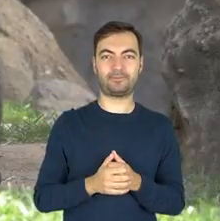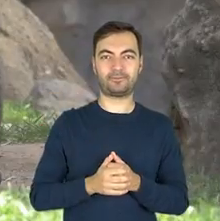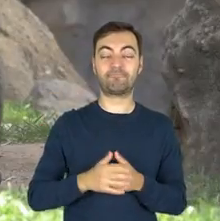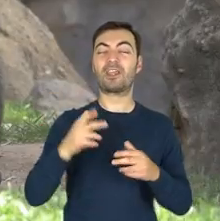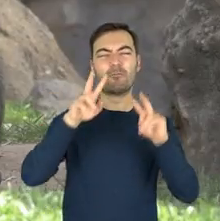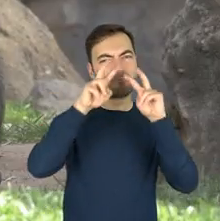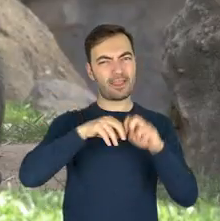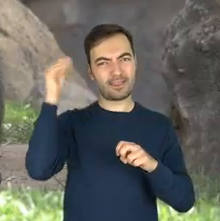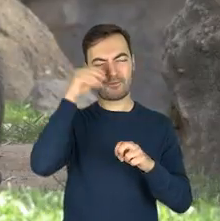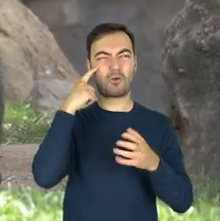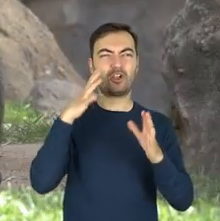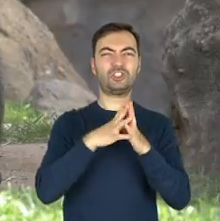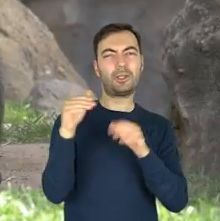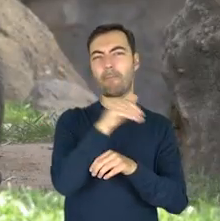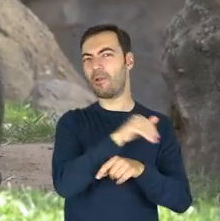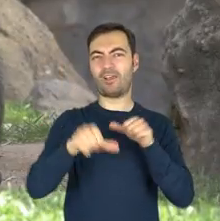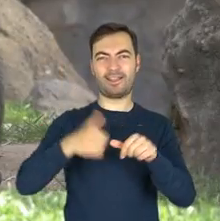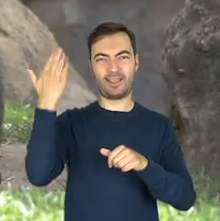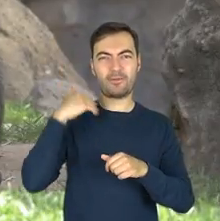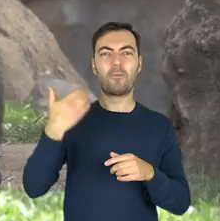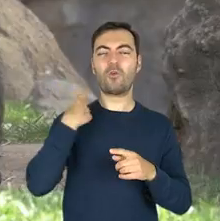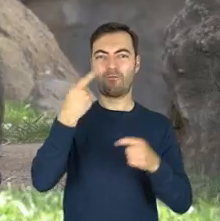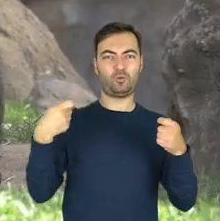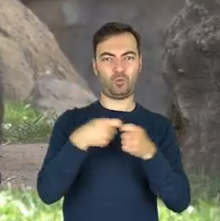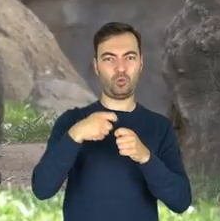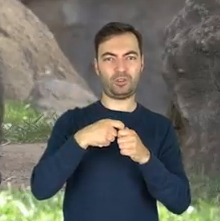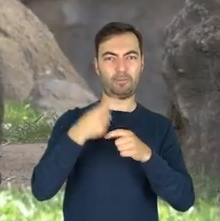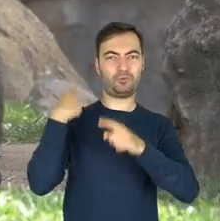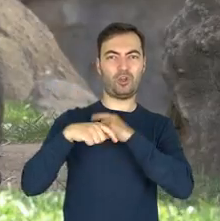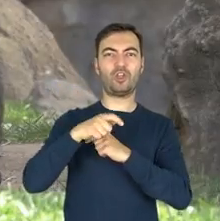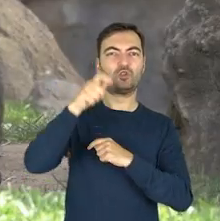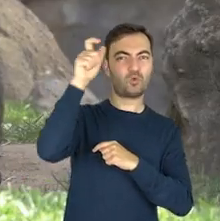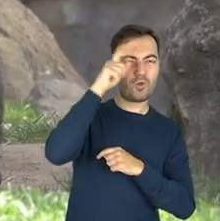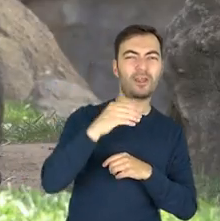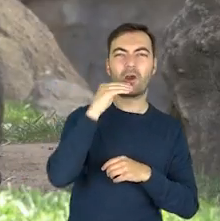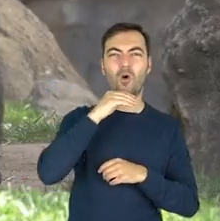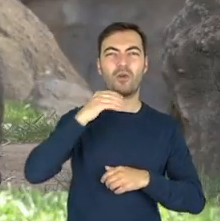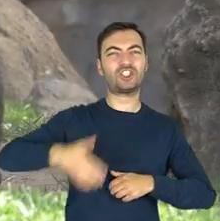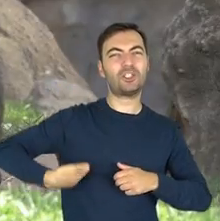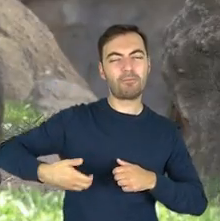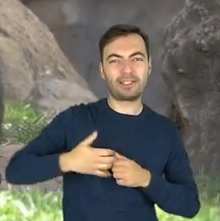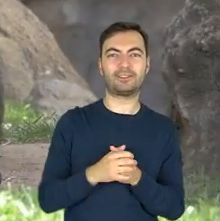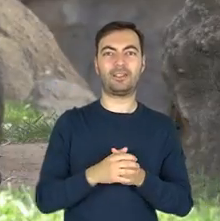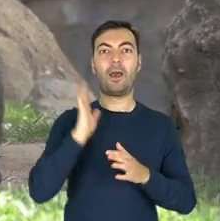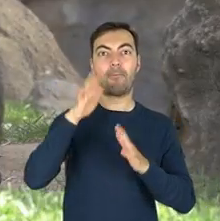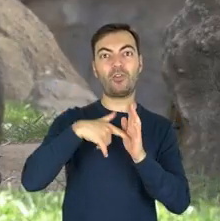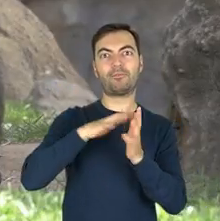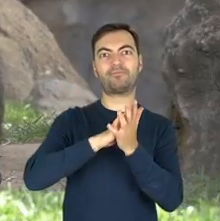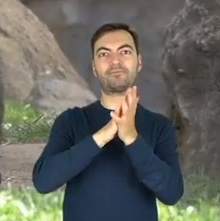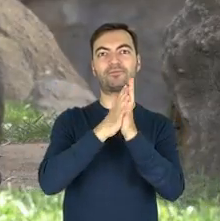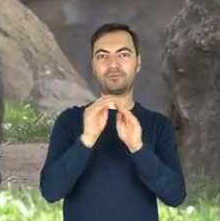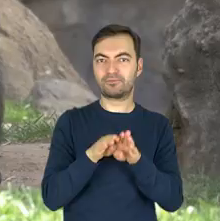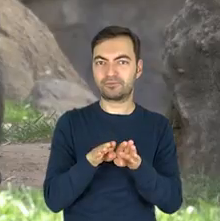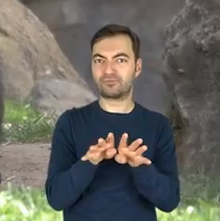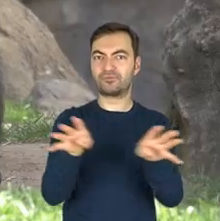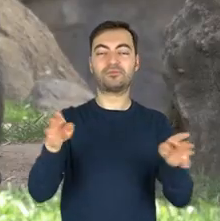10 milionów lat temu żył wspólny przodek ludzi i szympansów. Potem nasze ścieżki ewolucji zaczęły się rozdzielać, a czynnikiem, który mógł